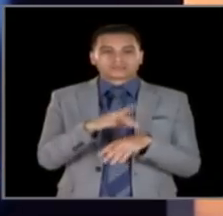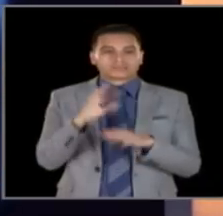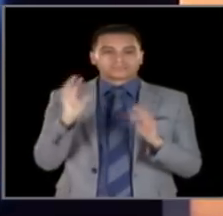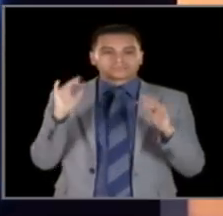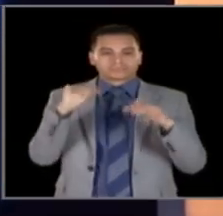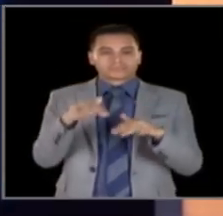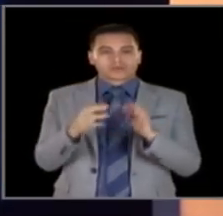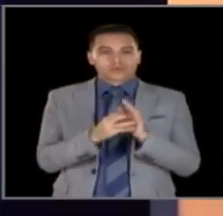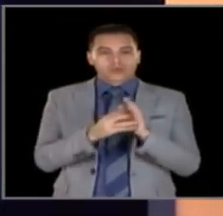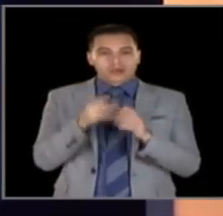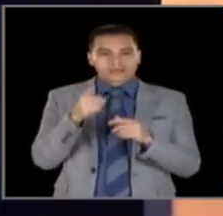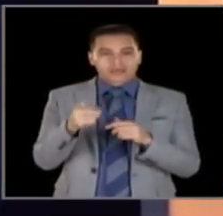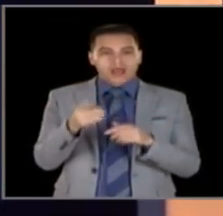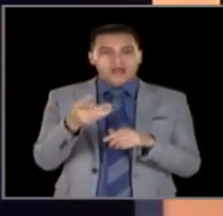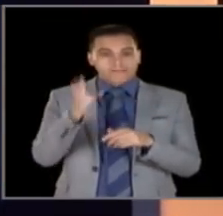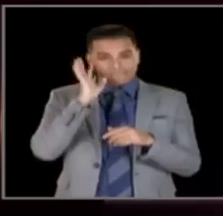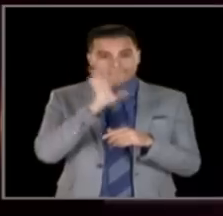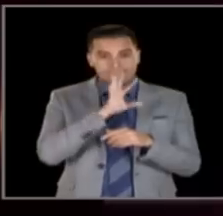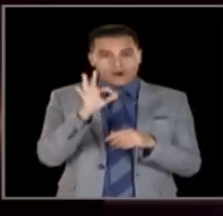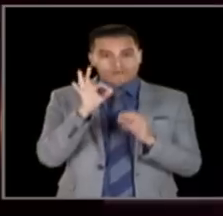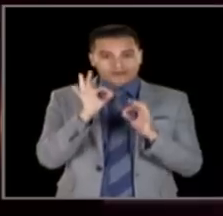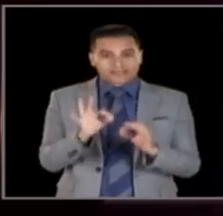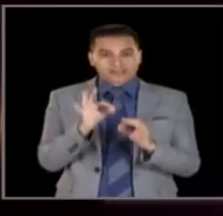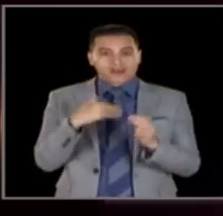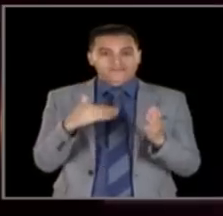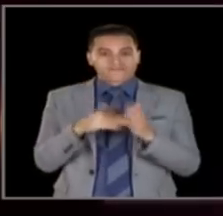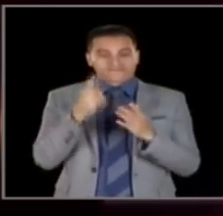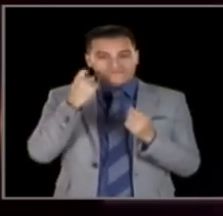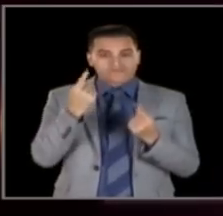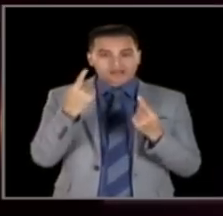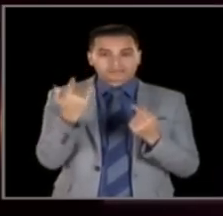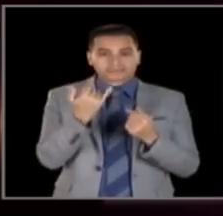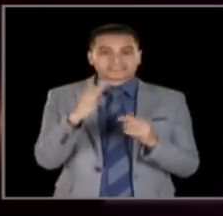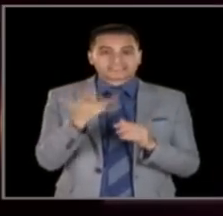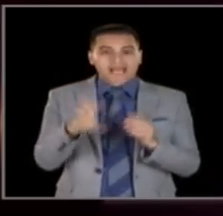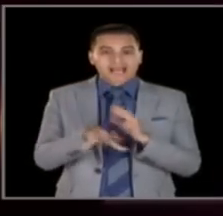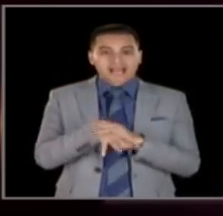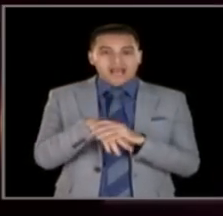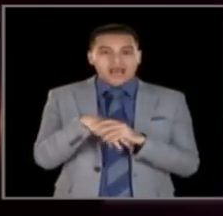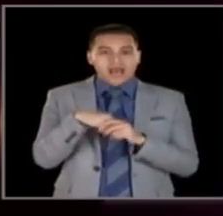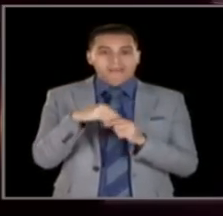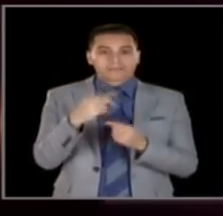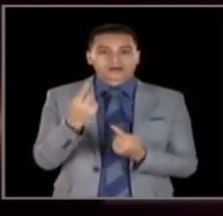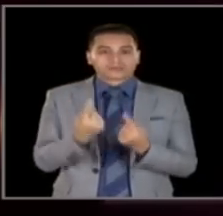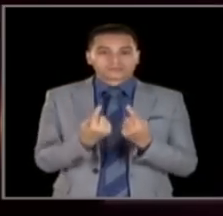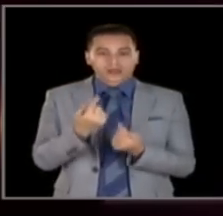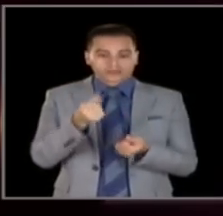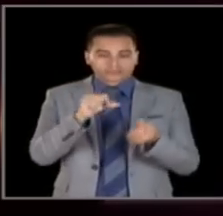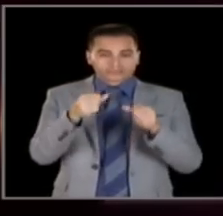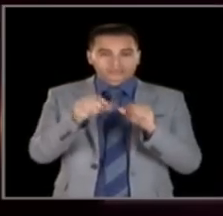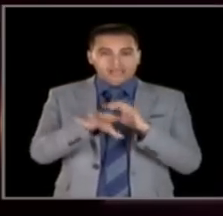العالم متخرجين من القسم ده. هو قسم عريق جدا. ففكرته ببساطة إزاي إن إحنا نجهز مركب